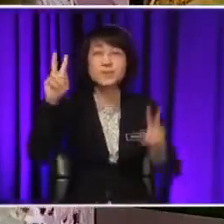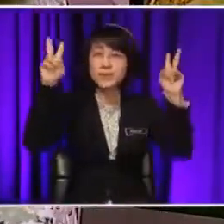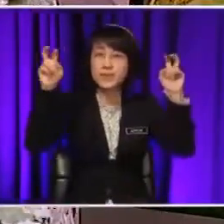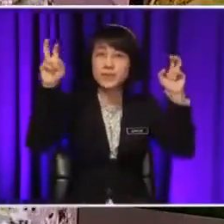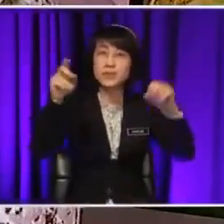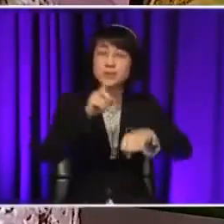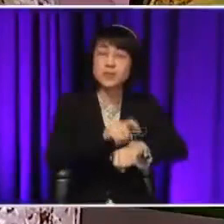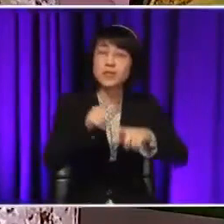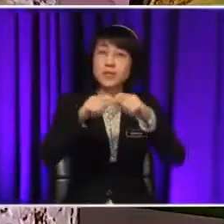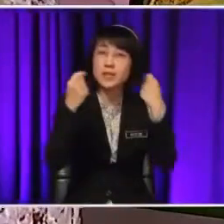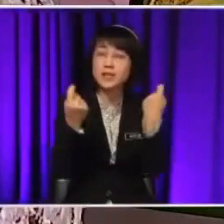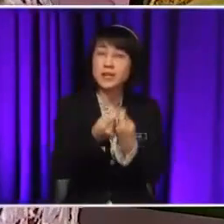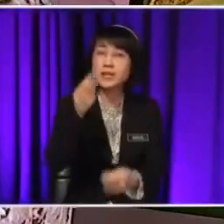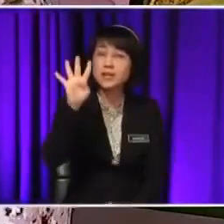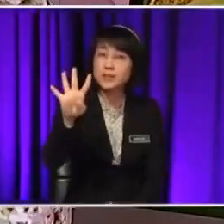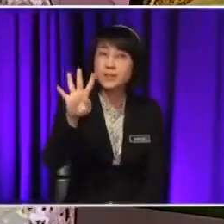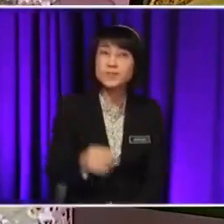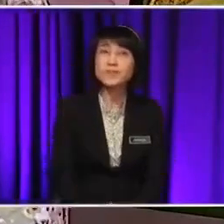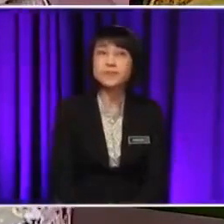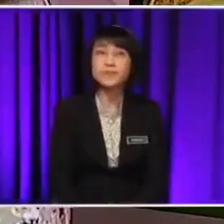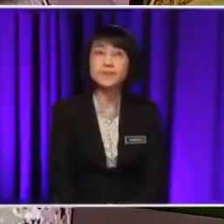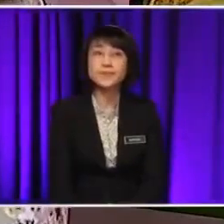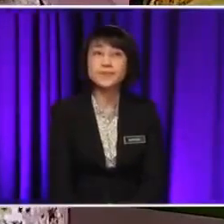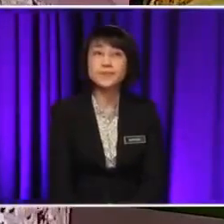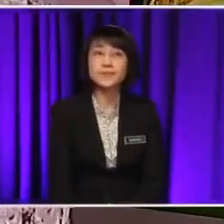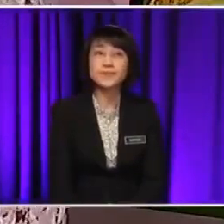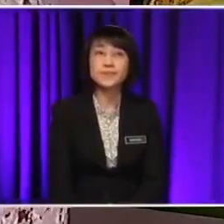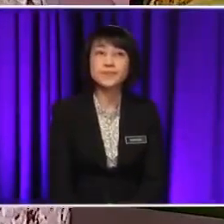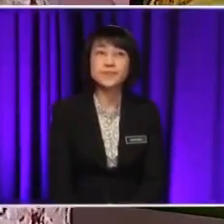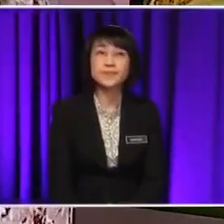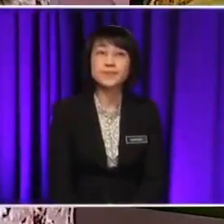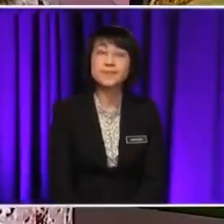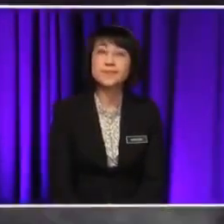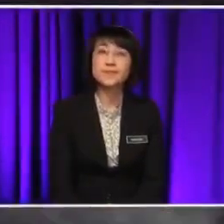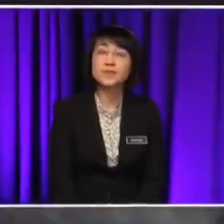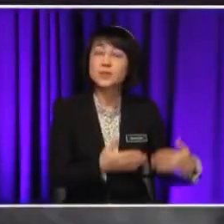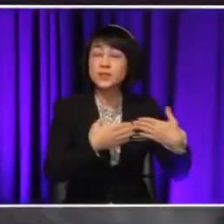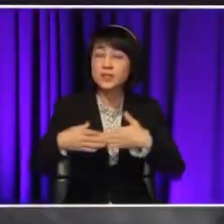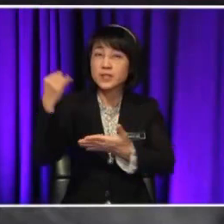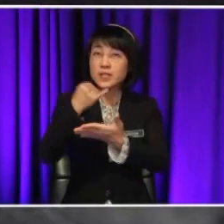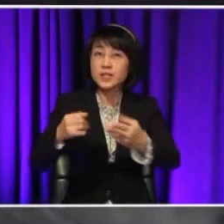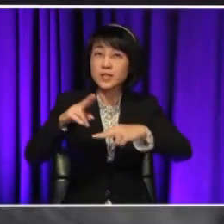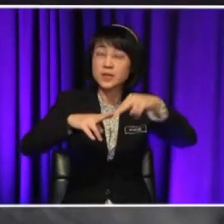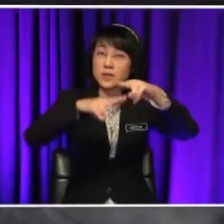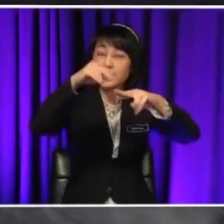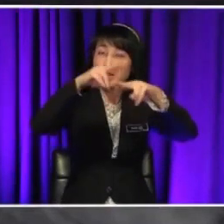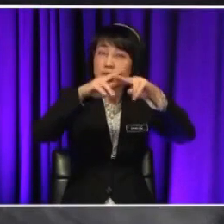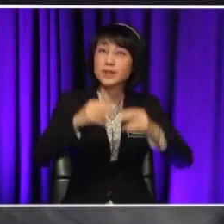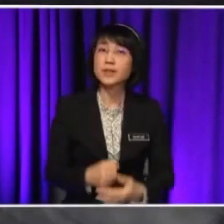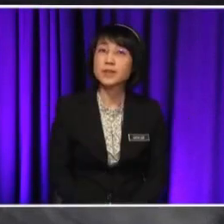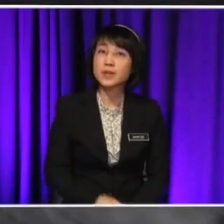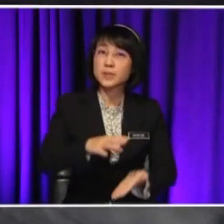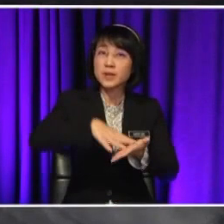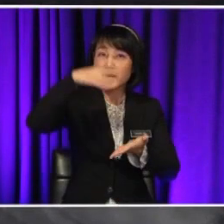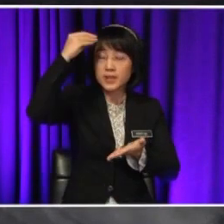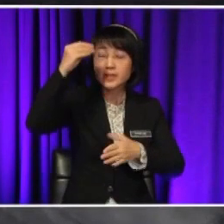Okey, teruskan lagi. Okey, kita teruskan lagi dengan tajuk seni bina. Okey. Seni bina yang kita belajar semasa di